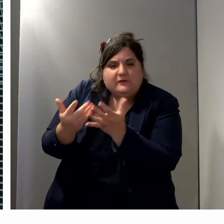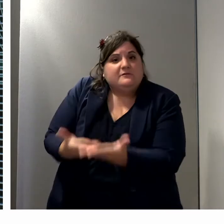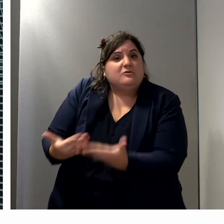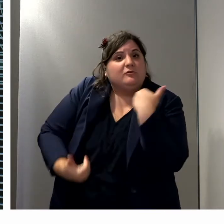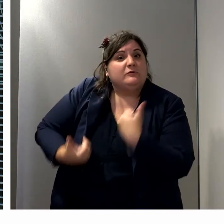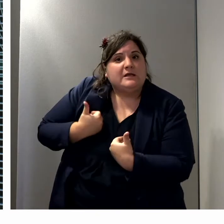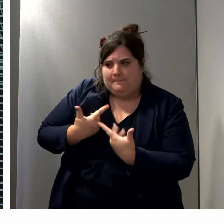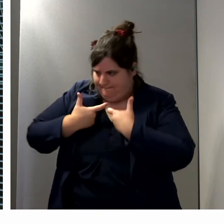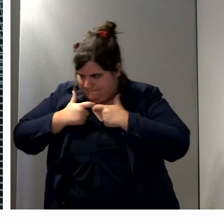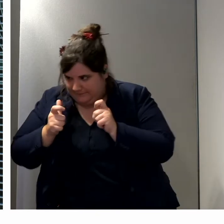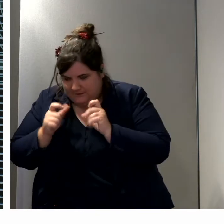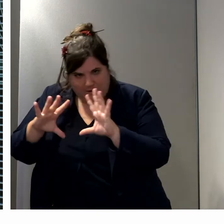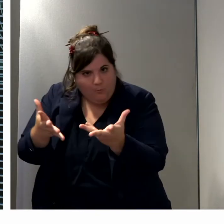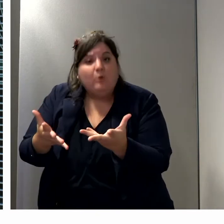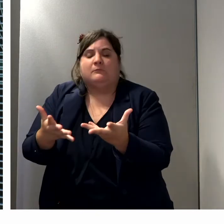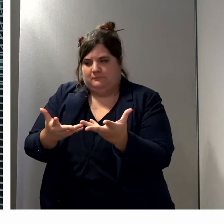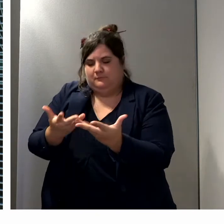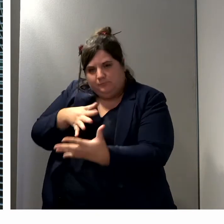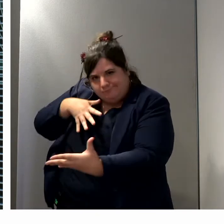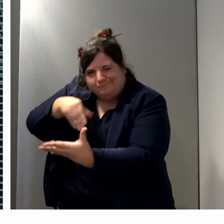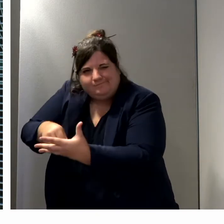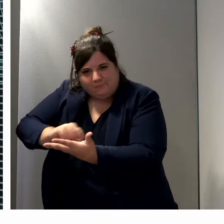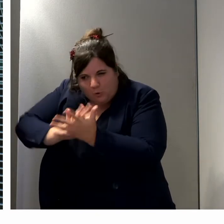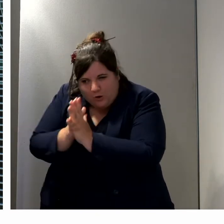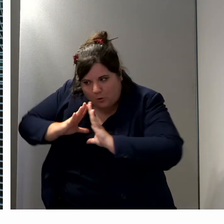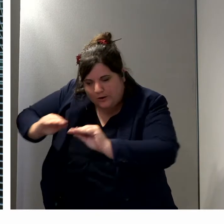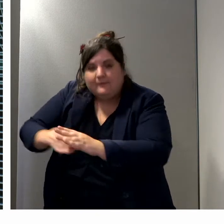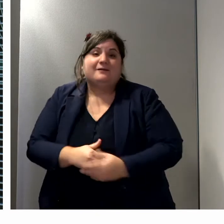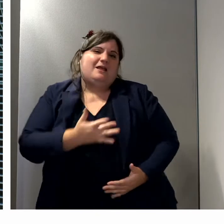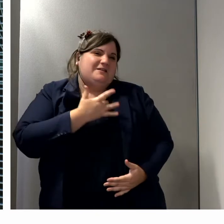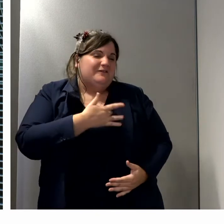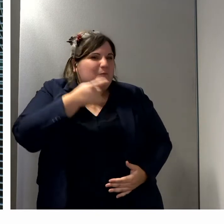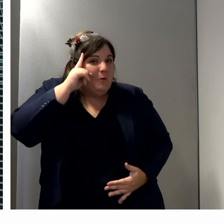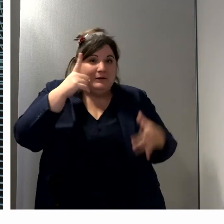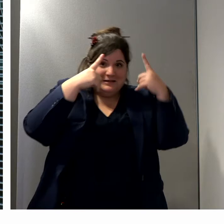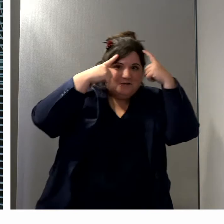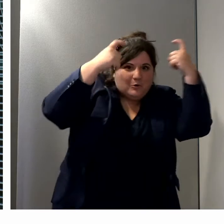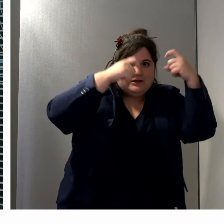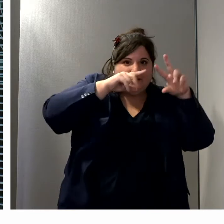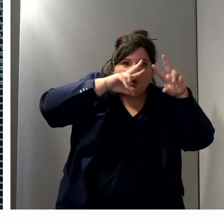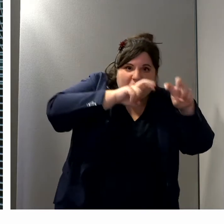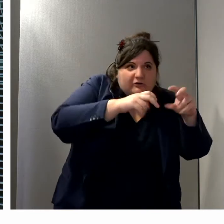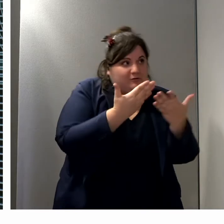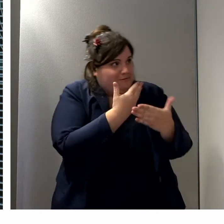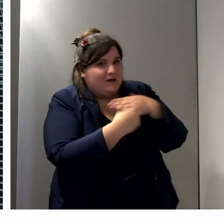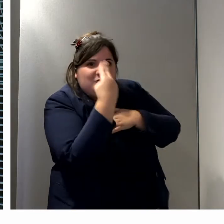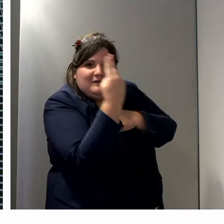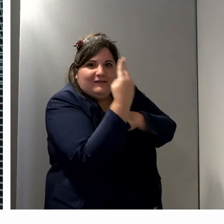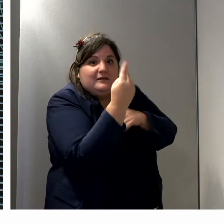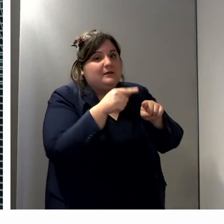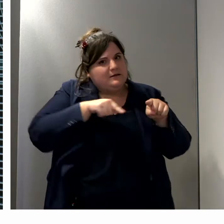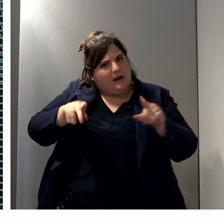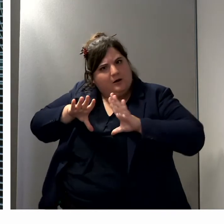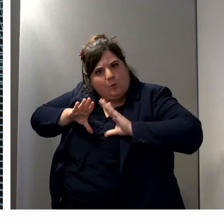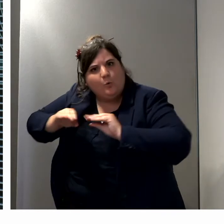L'avantage d'avoir cette double casquette me permet d'aborder des terrains un peu théoriques de recherche au niveau de l'université, et puis d'avoir quelque chose de